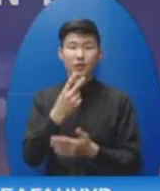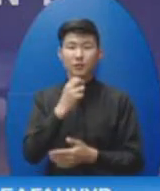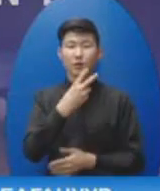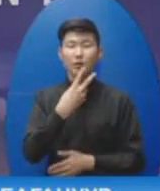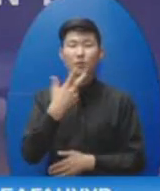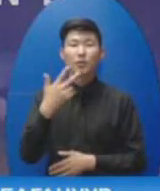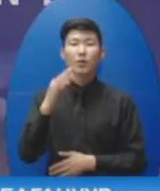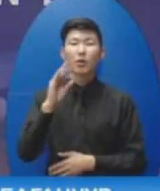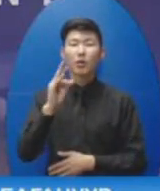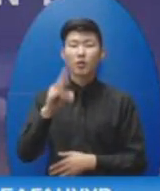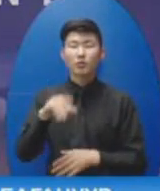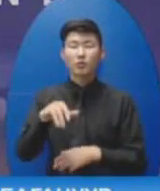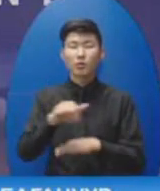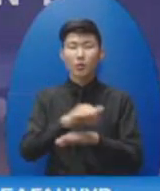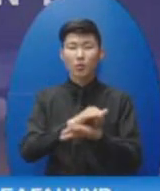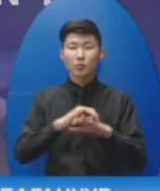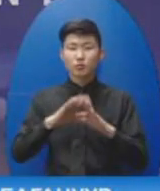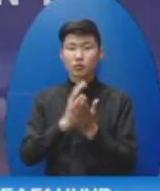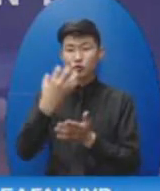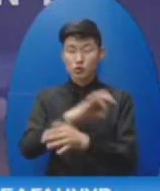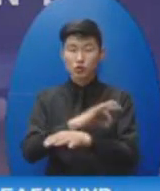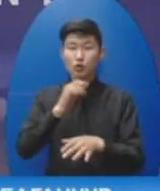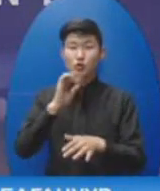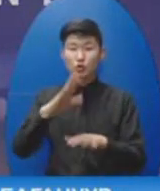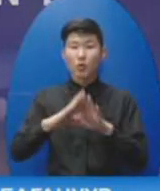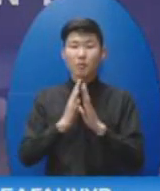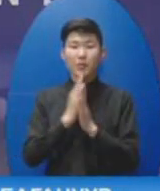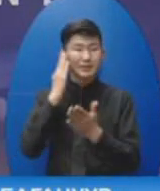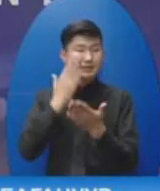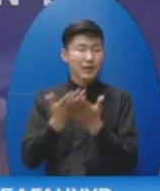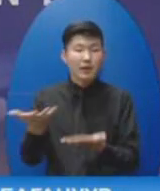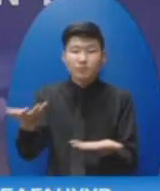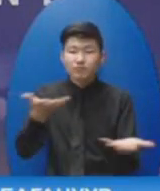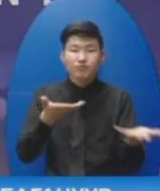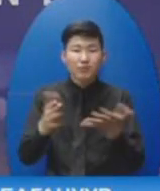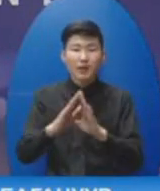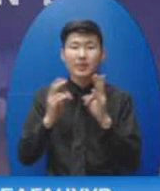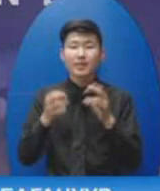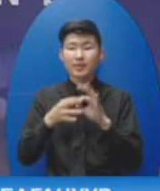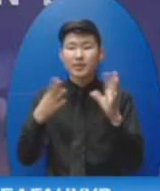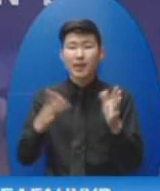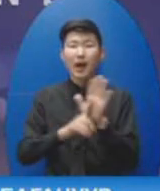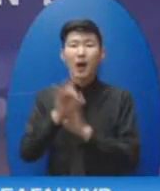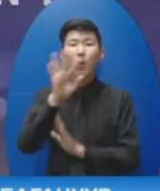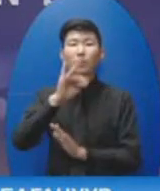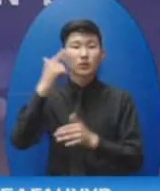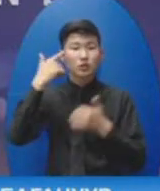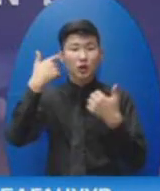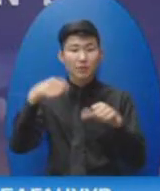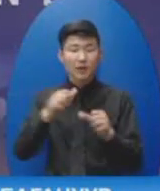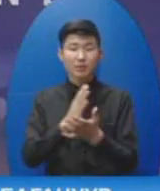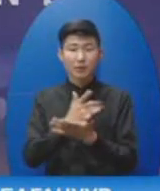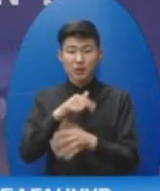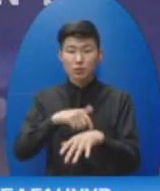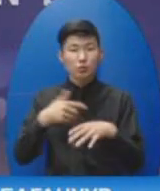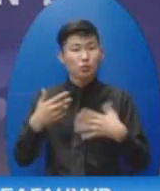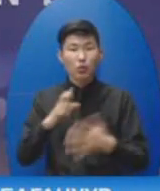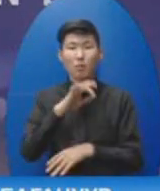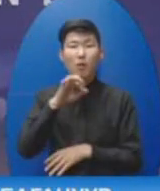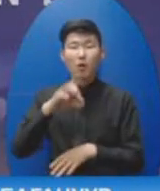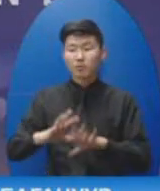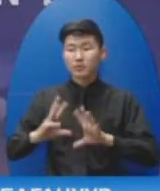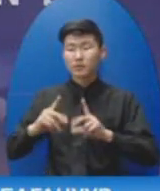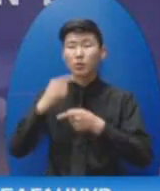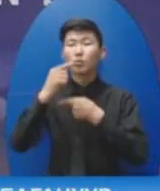3 оны улсын төсөвт санал авах үүднээс олон нийтийн нээлттэй хилцүүлгийг төрийн ордон давхудаа зохион байгуулж байна. Энэ үеэр бомбын зэрэгллийн